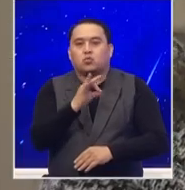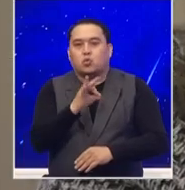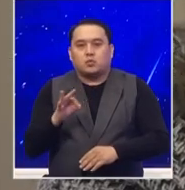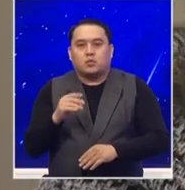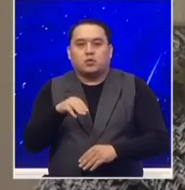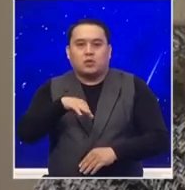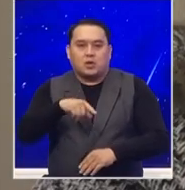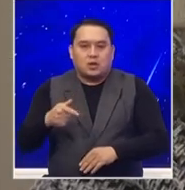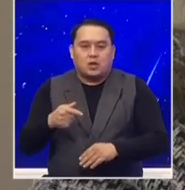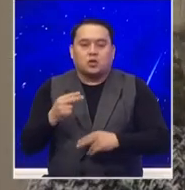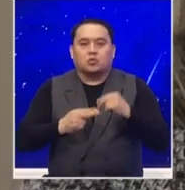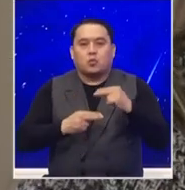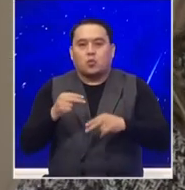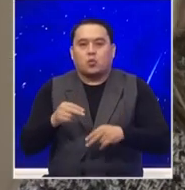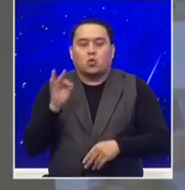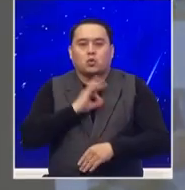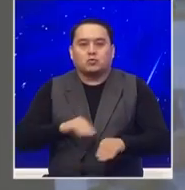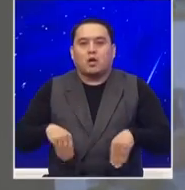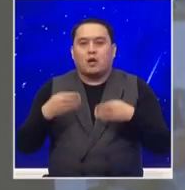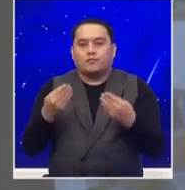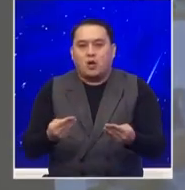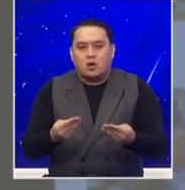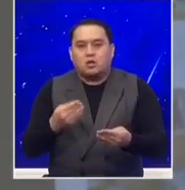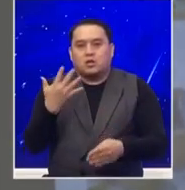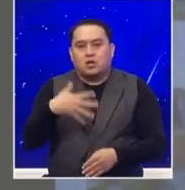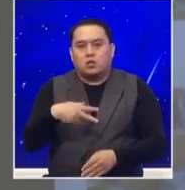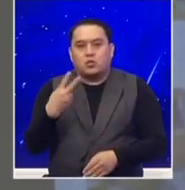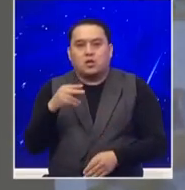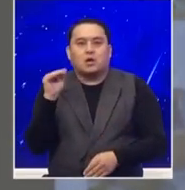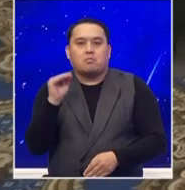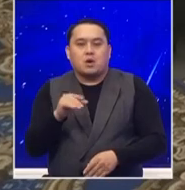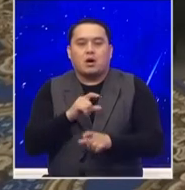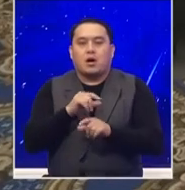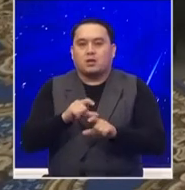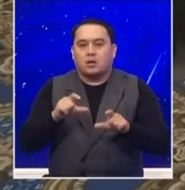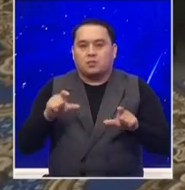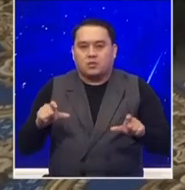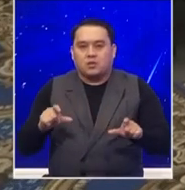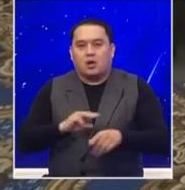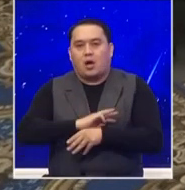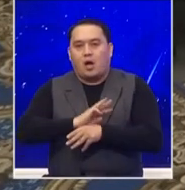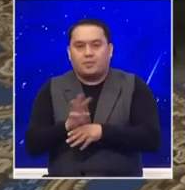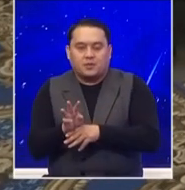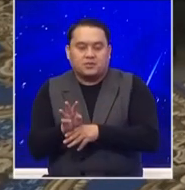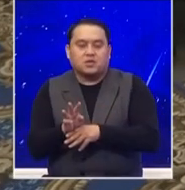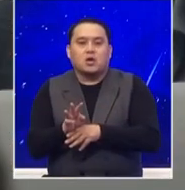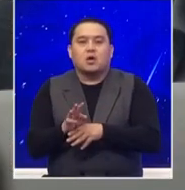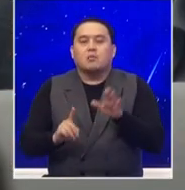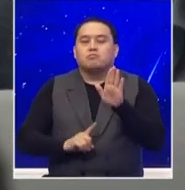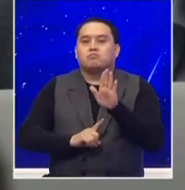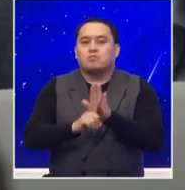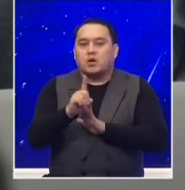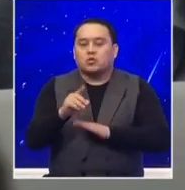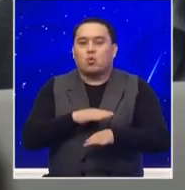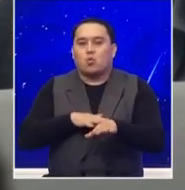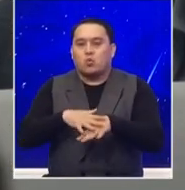миллион шаршы метр тұрғын үй бой көтереді. Аясында 52 мың адамды жұмыспен қамту көзделіп отыр. Ал мұндай игі бастамаларды